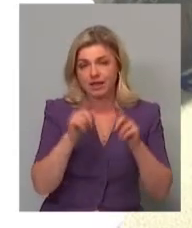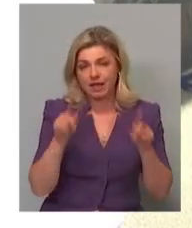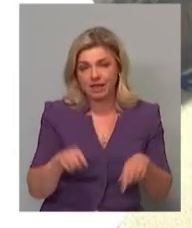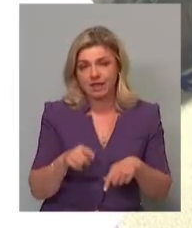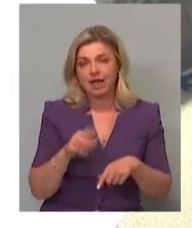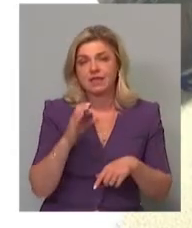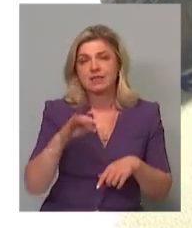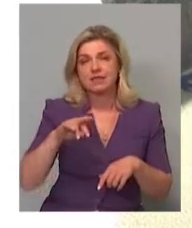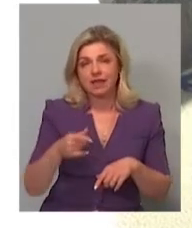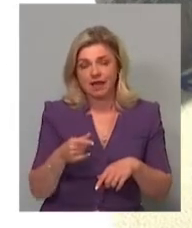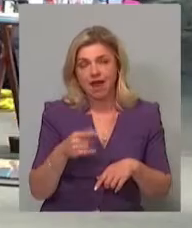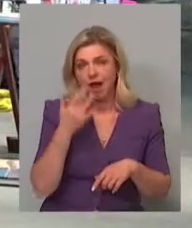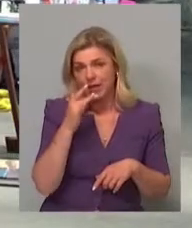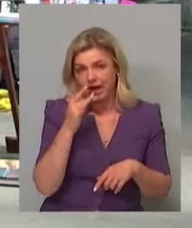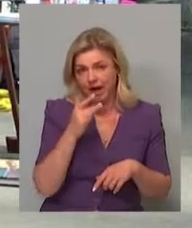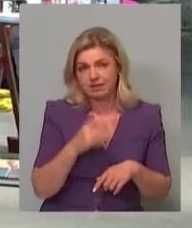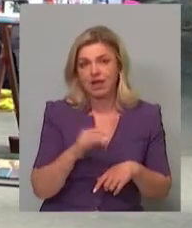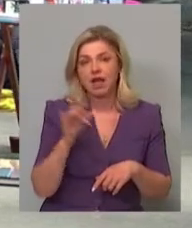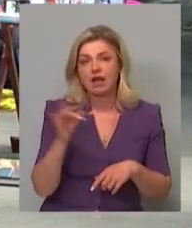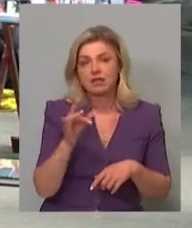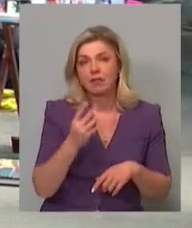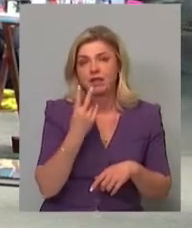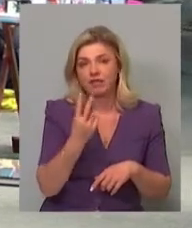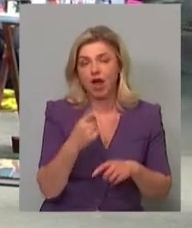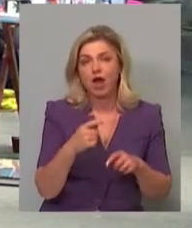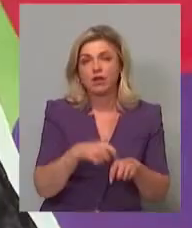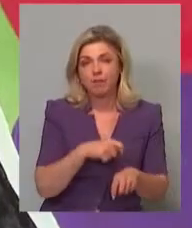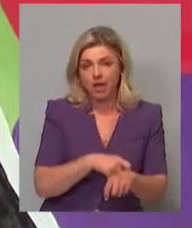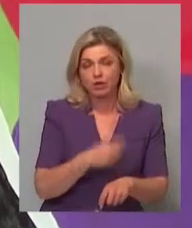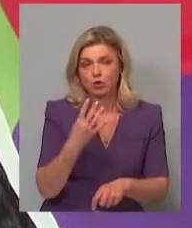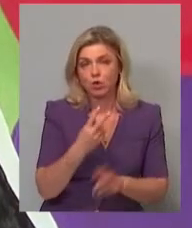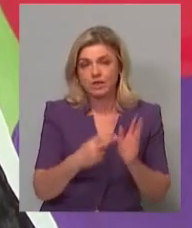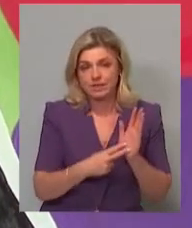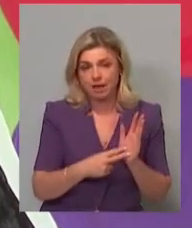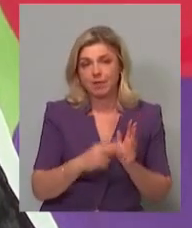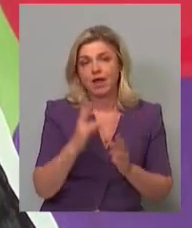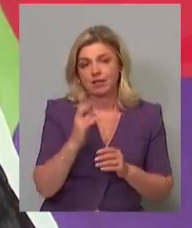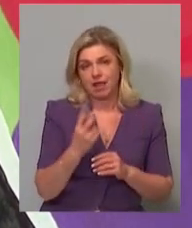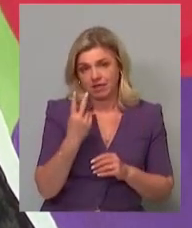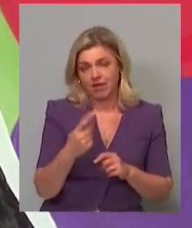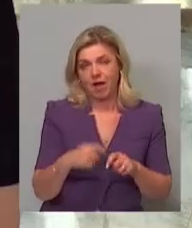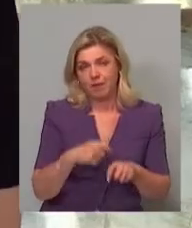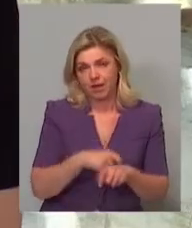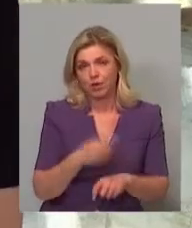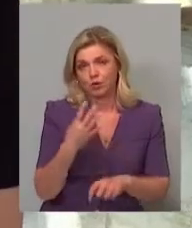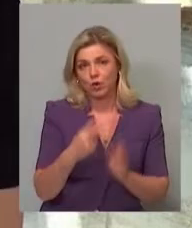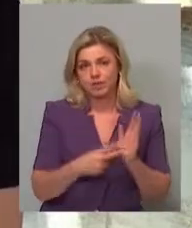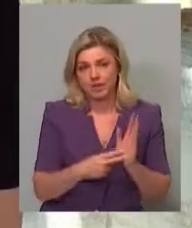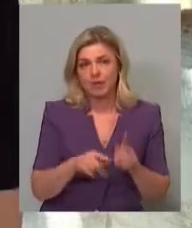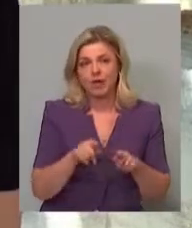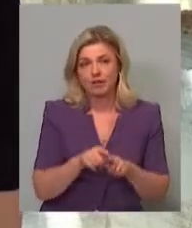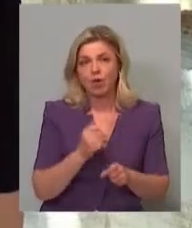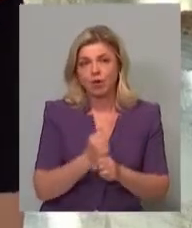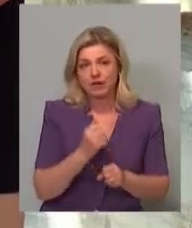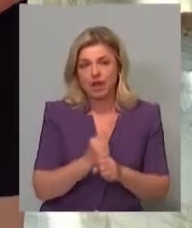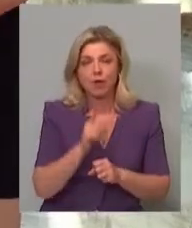американського поп-арту та мінімалізму. Її розміри 2,47 на 2,47. Такі арт-об'єкти створює молодіжна організація художників «Саус